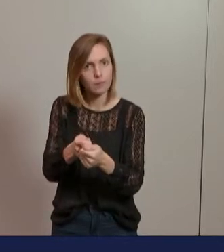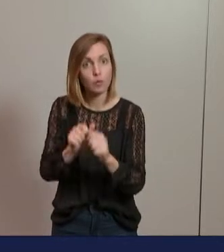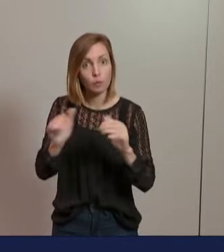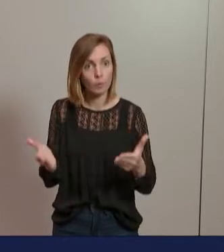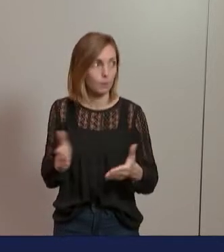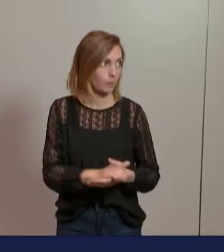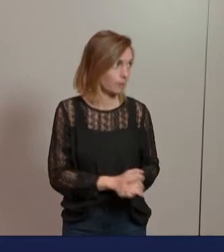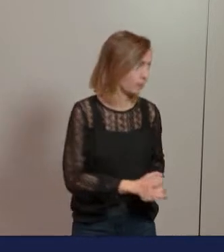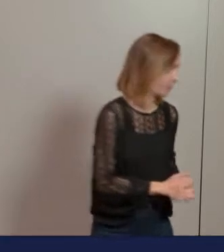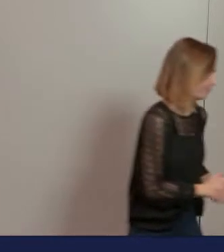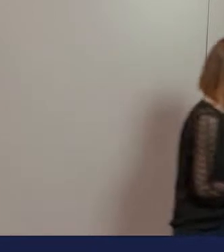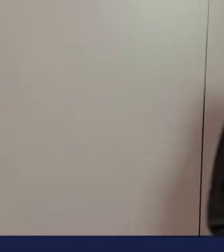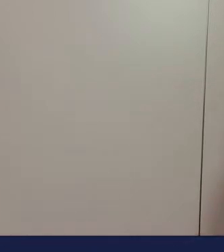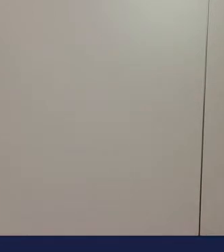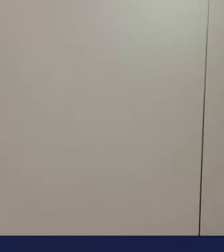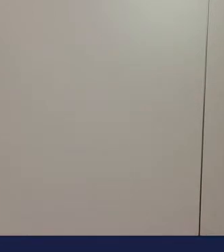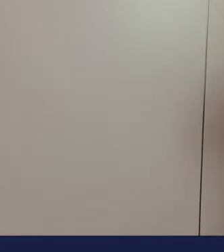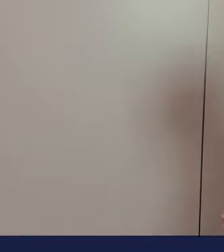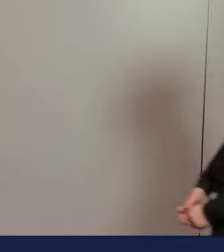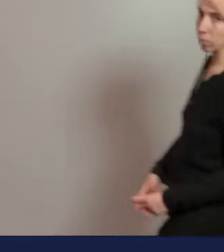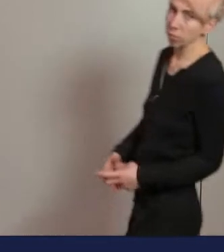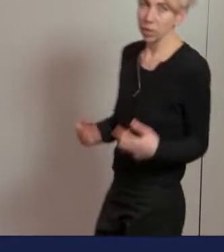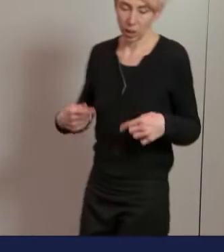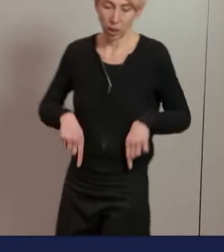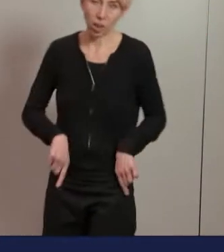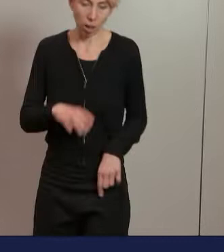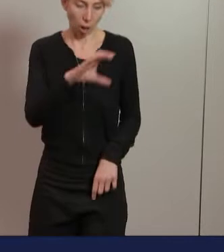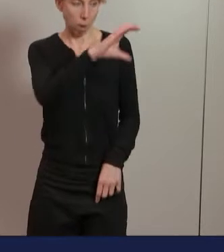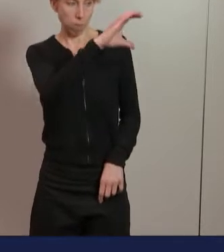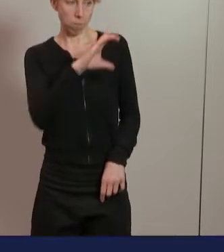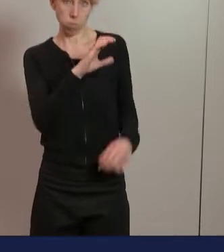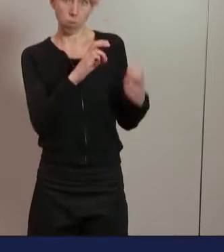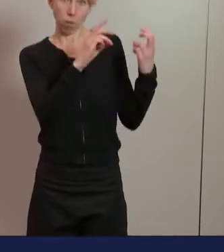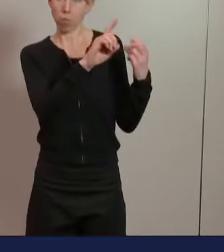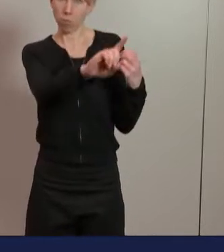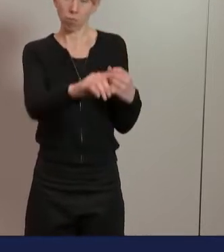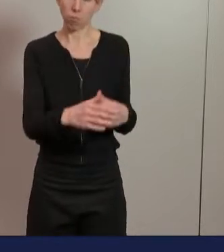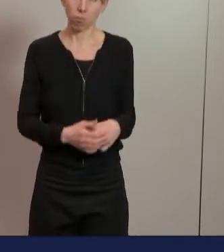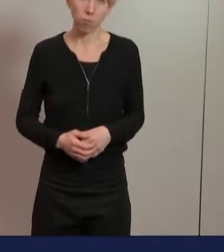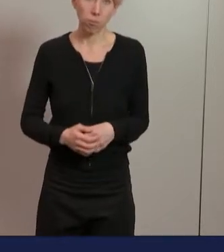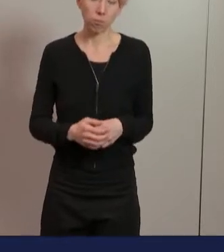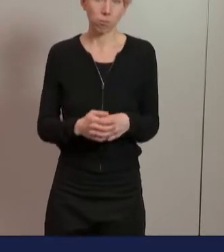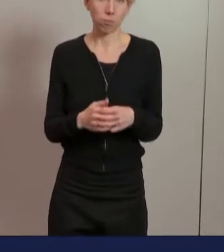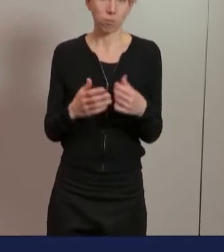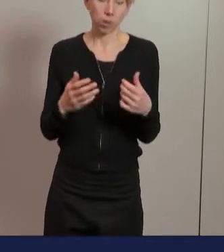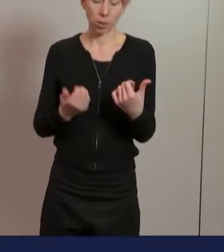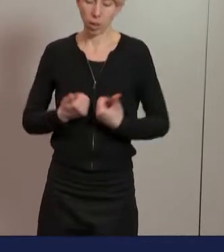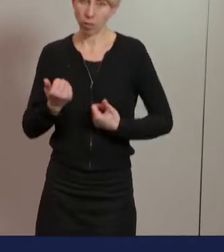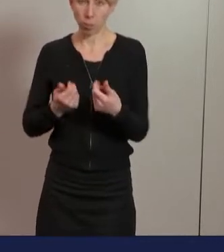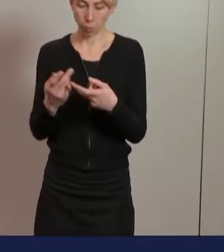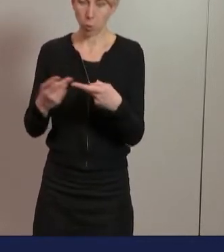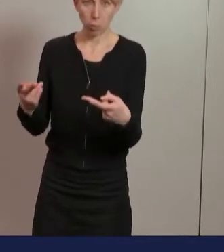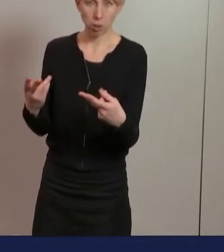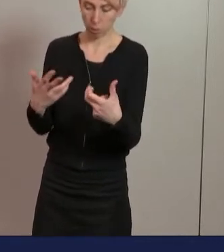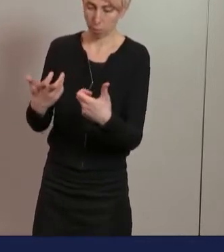faire? Les dotations de l'État ne seront pas amenées à augmenter. La tarification des services publics